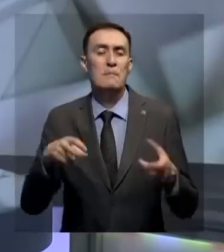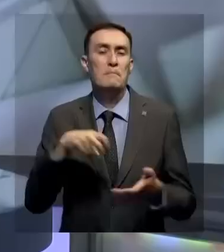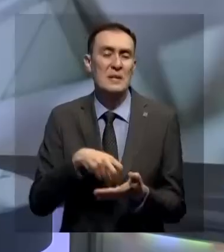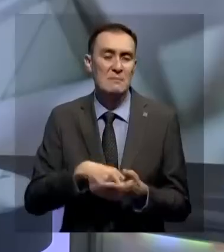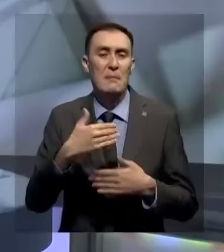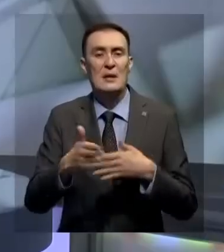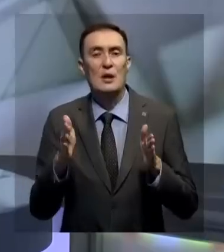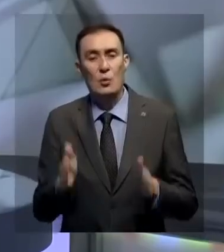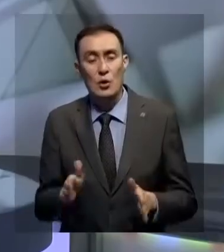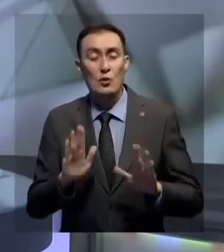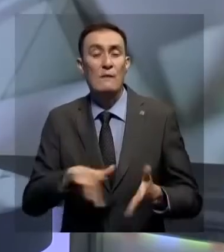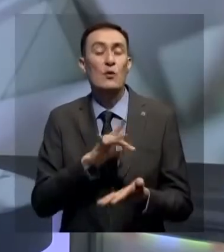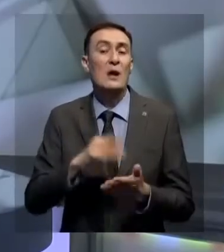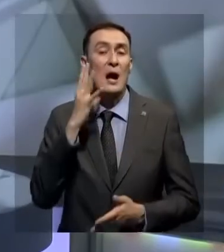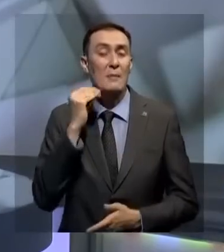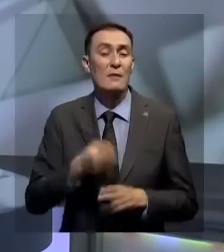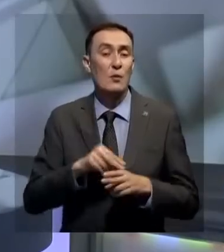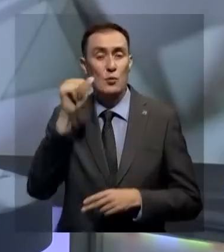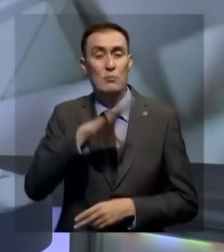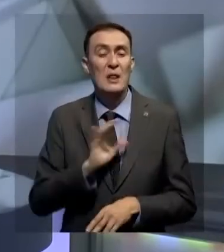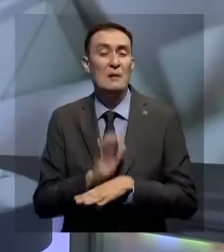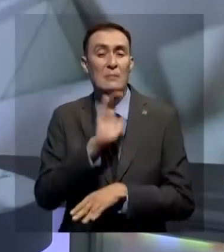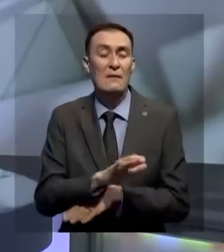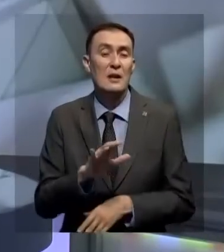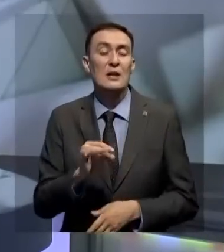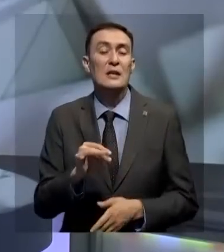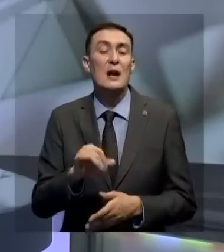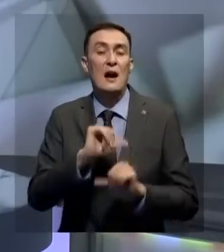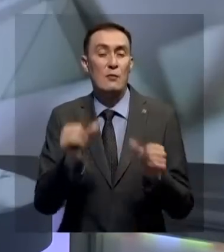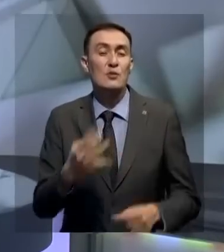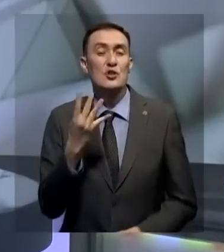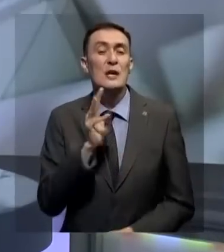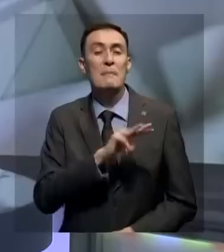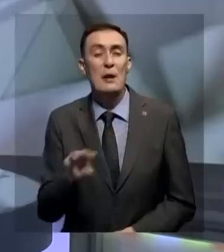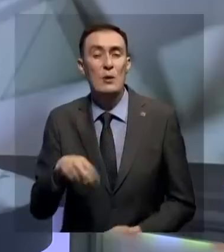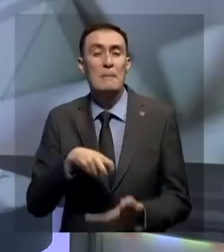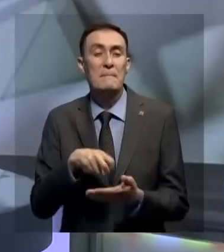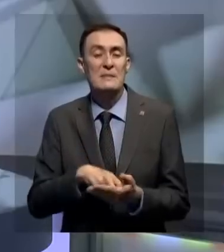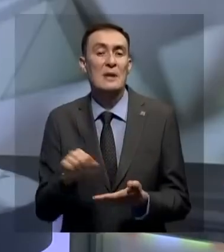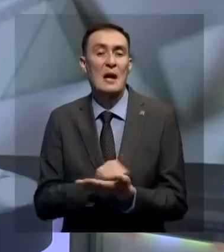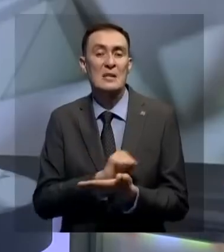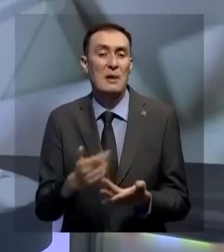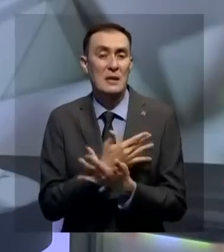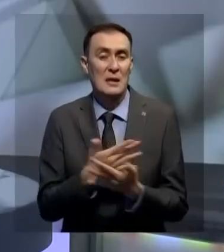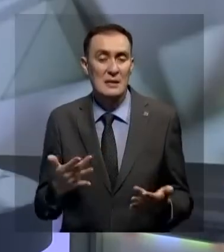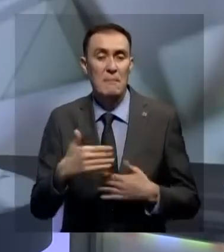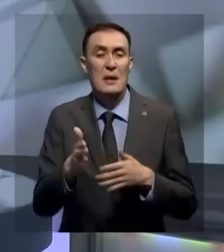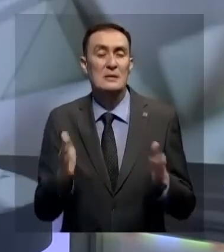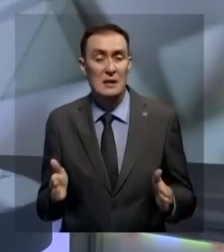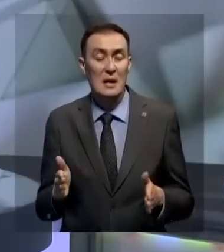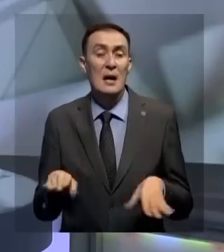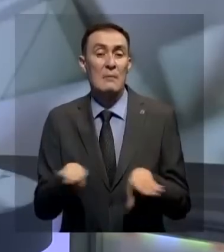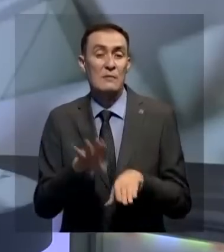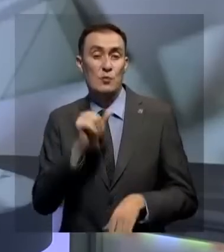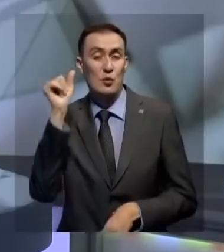посылки, бандероли. Только в Алматы в этом году было отправлено и принято почти 4 миллиона письменной корреспонденции и посылок. В